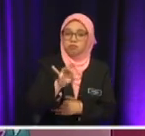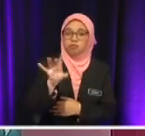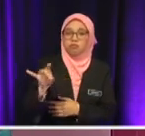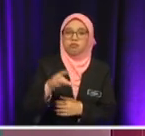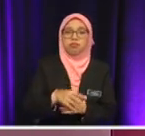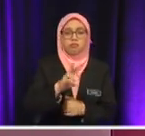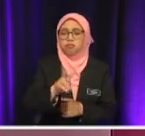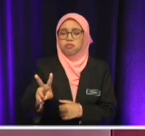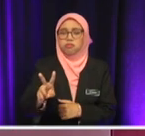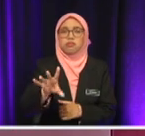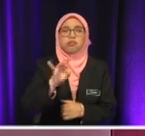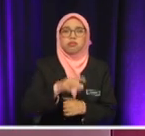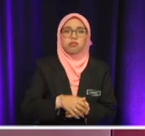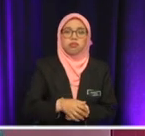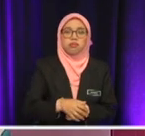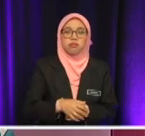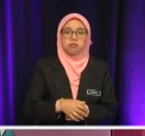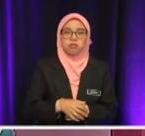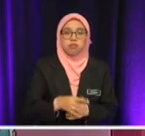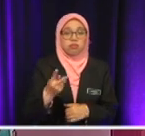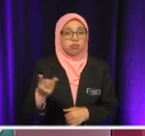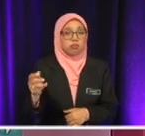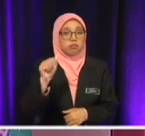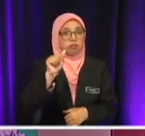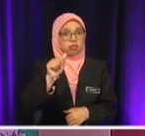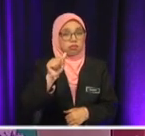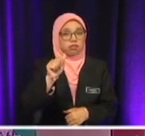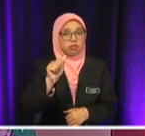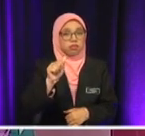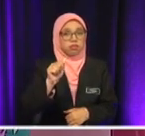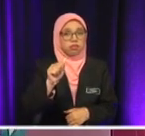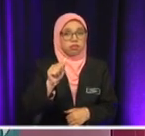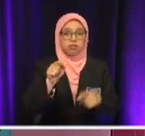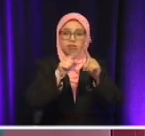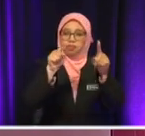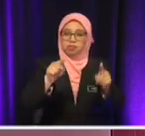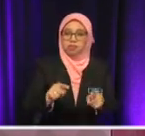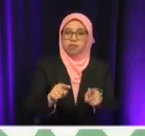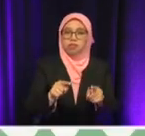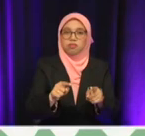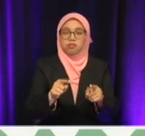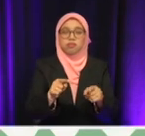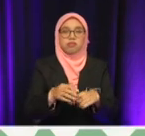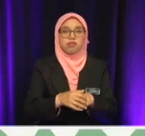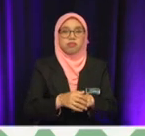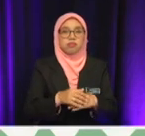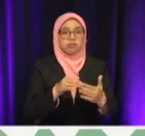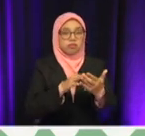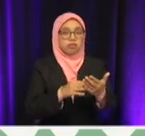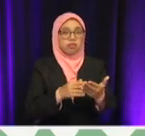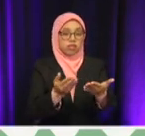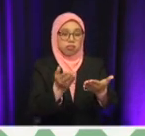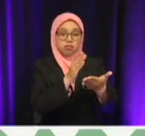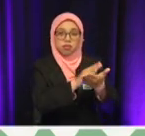Jadi kalau cikgu pilih produk A, yang ini cikgu namakan dia sebagai kad imbasan. Kalau cikgu pilih produk B, yang ini cikgu namakan